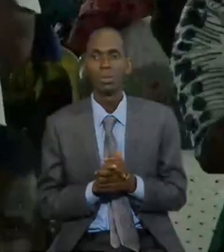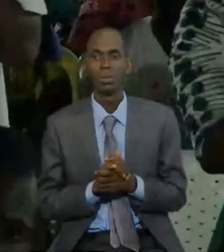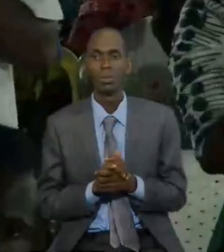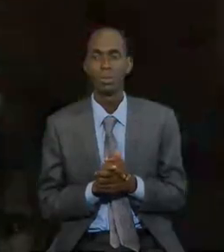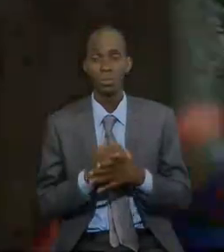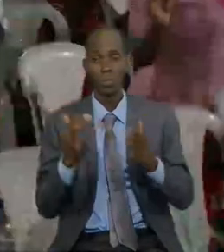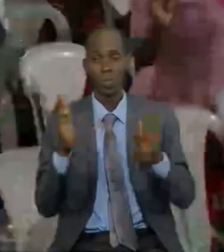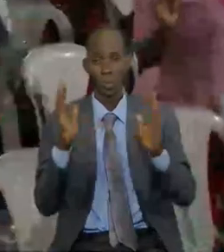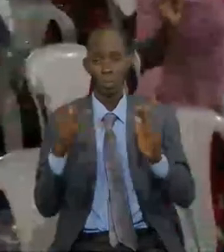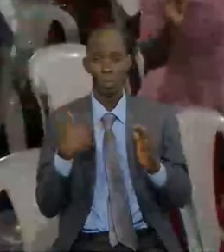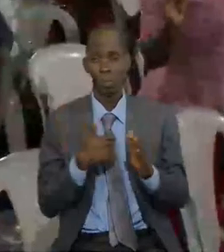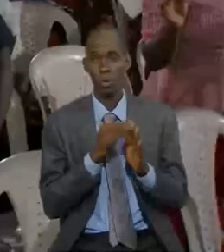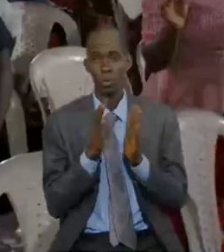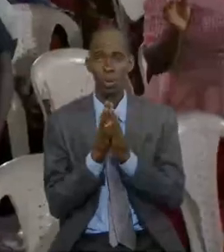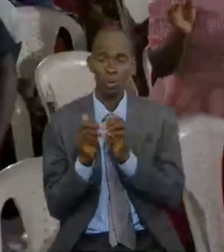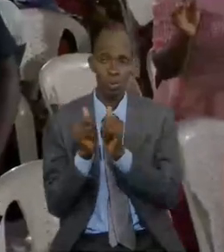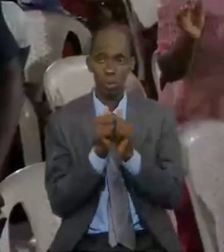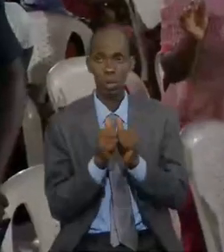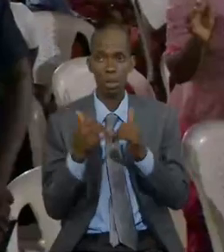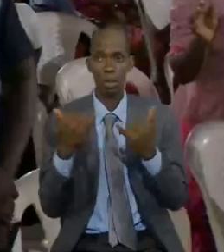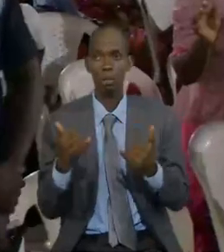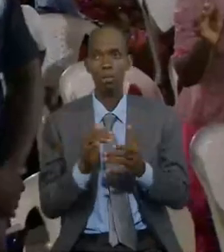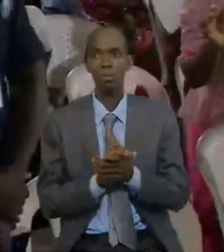prions ensemble maintenant